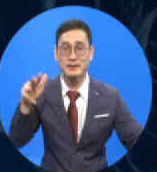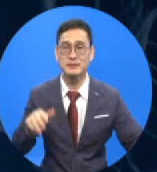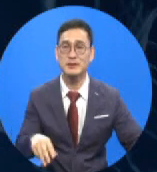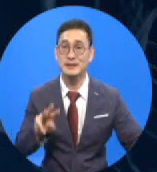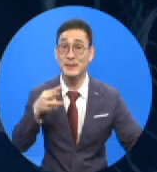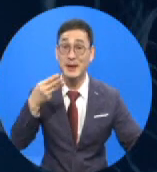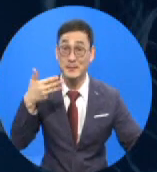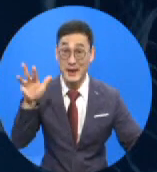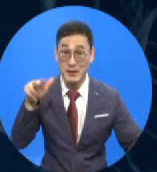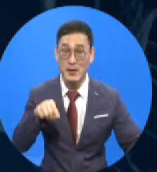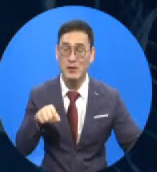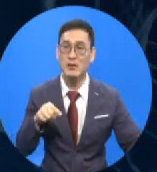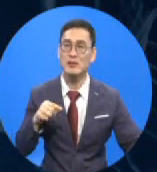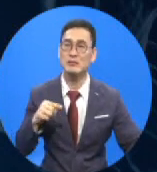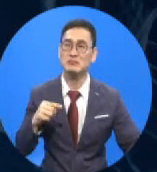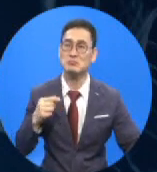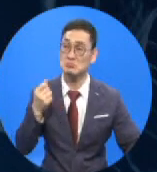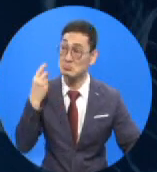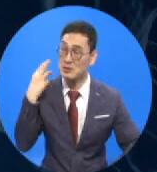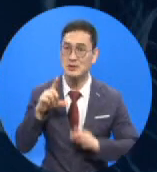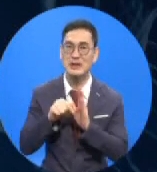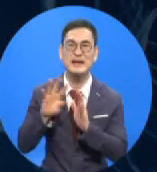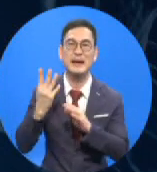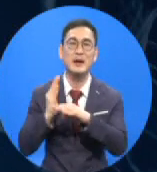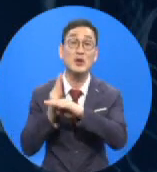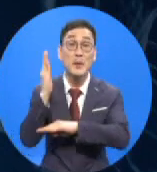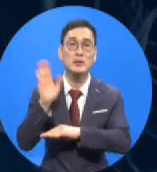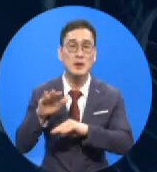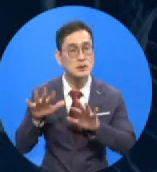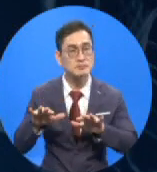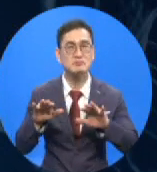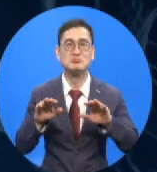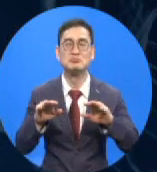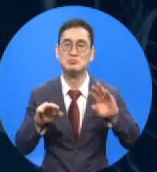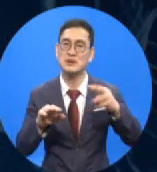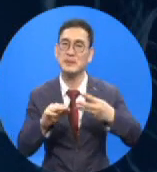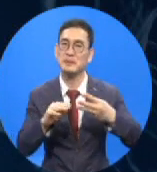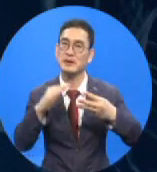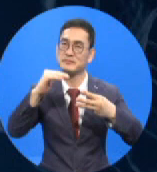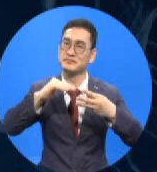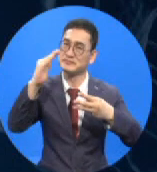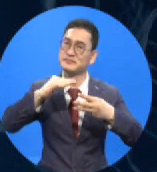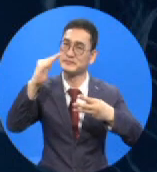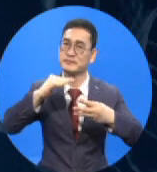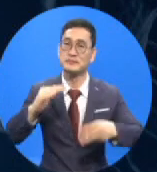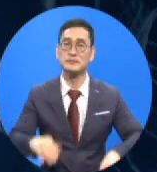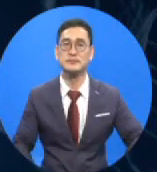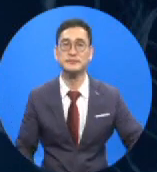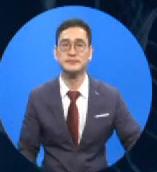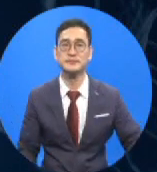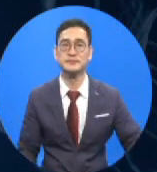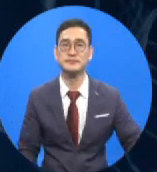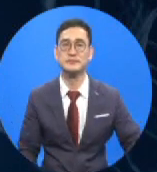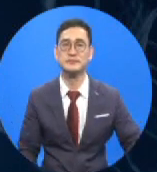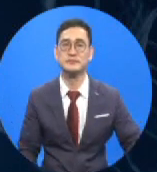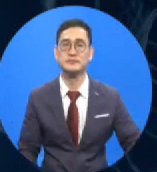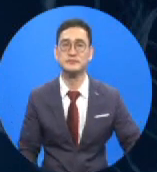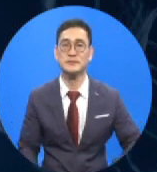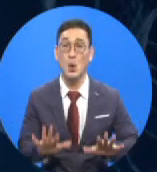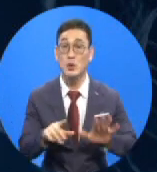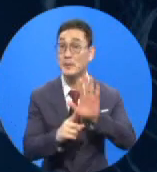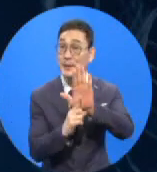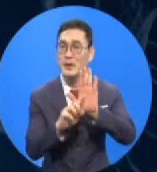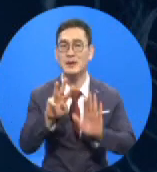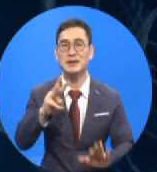수준이 요 이틀 연속 300명 때 을 유지하고 있는데 지금 보시는 것처럼 국내 신규 환자가 확진 자가 300 여덟 명입니다 해외 * 덧